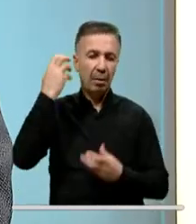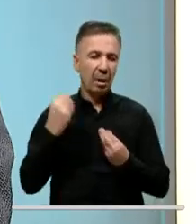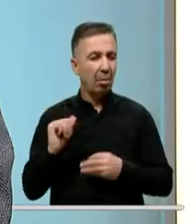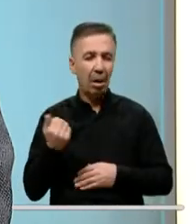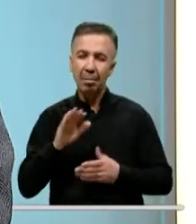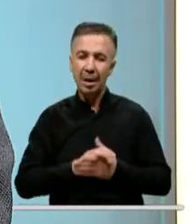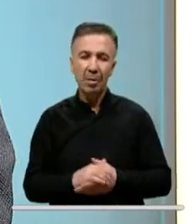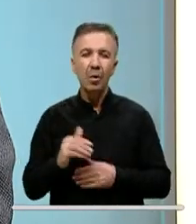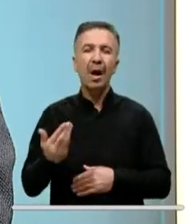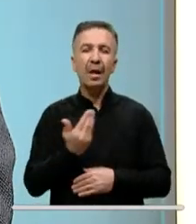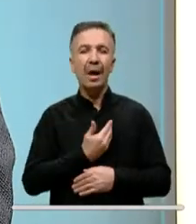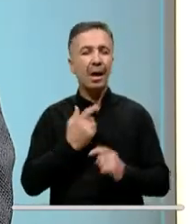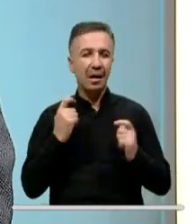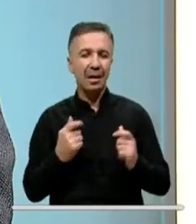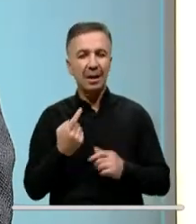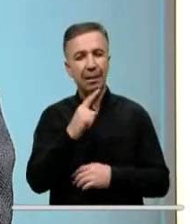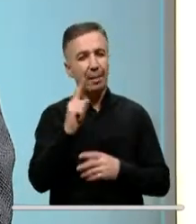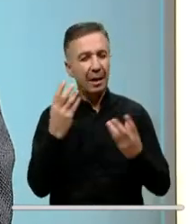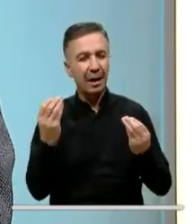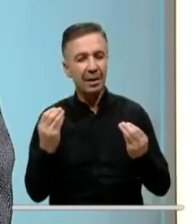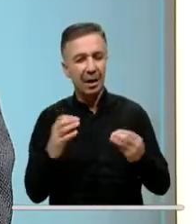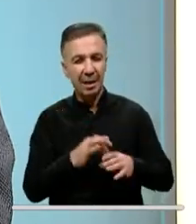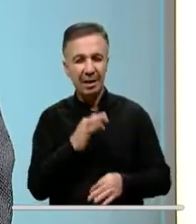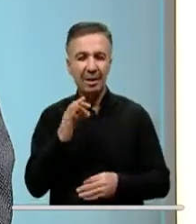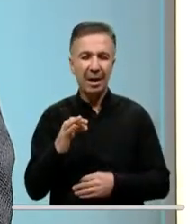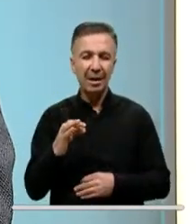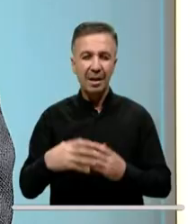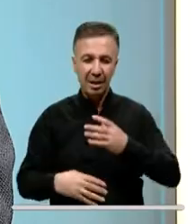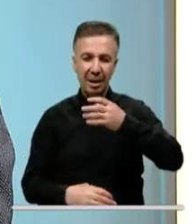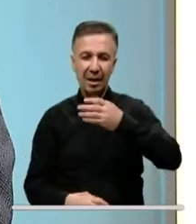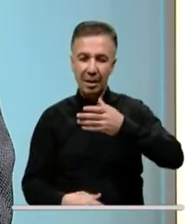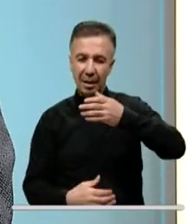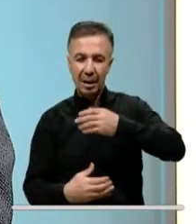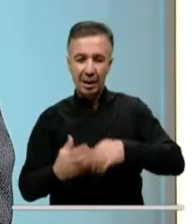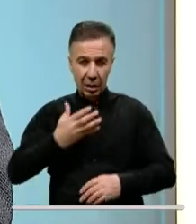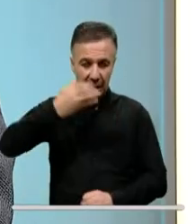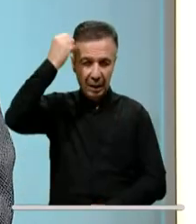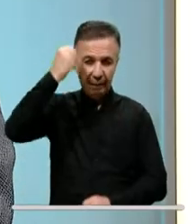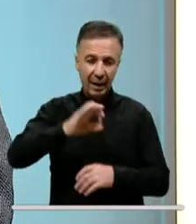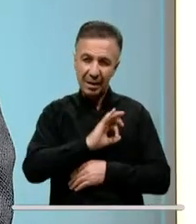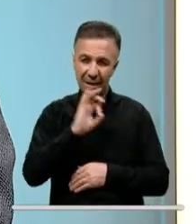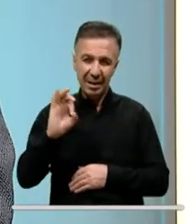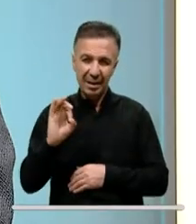anda Gazze'de binlerce insan kefensiz defnediliyor.